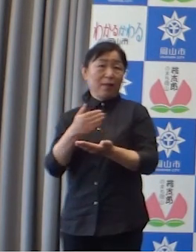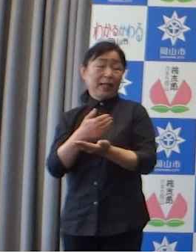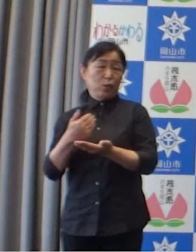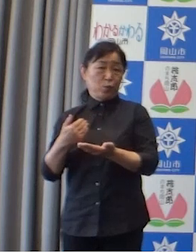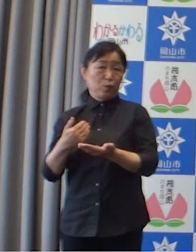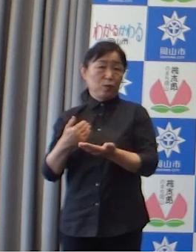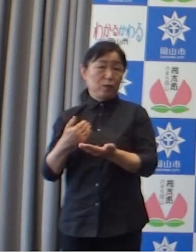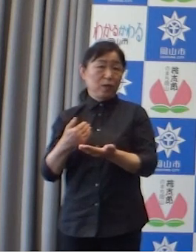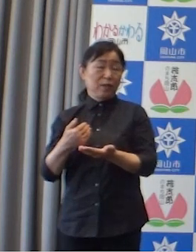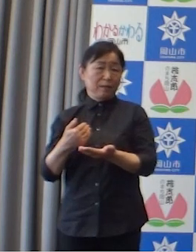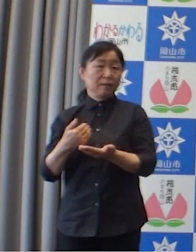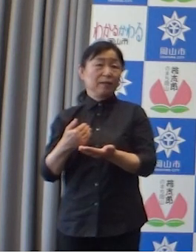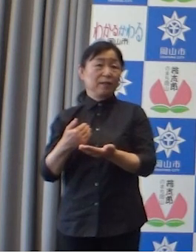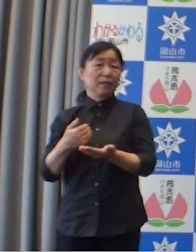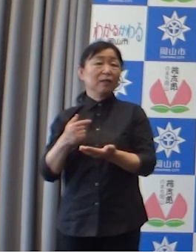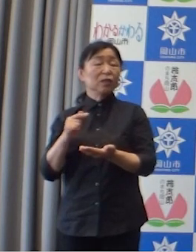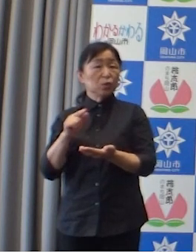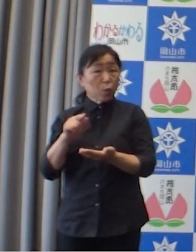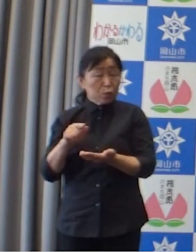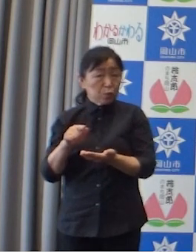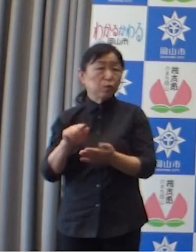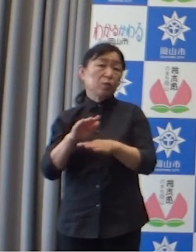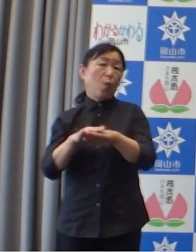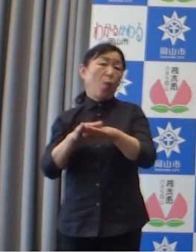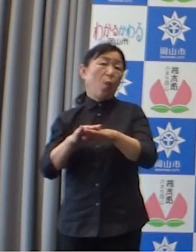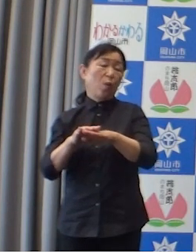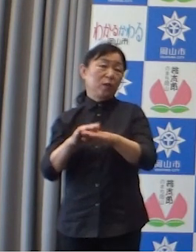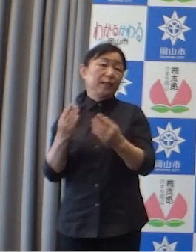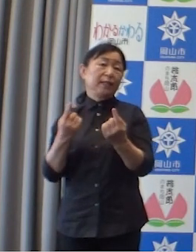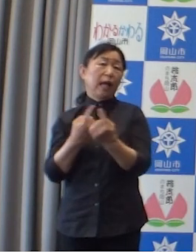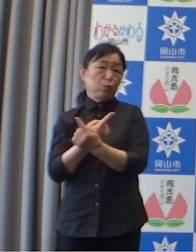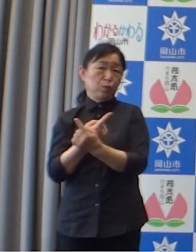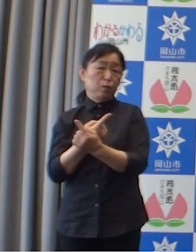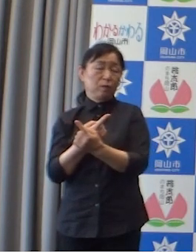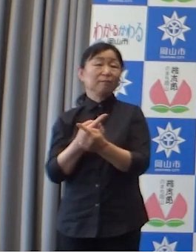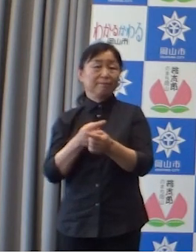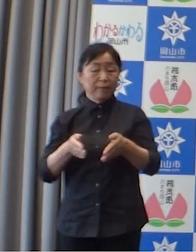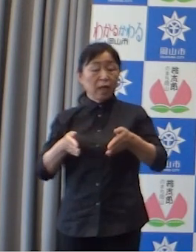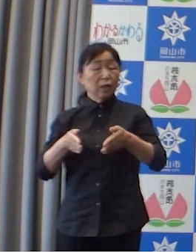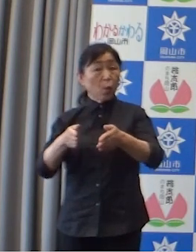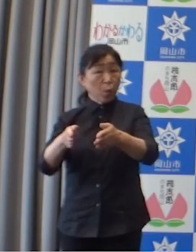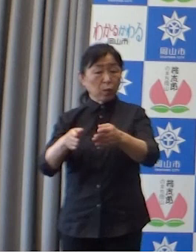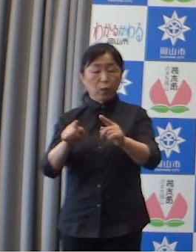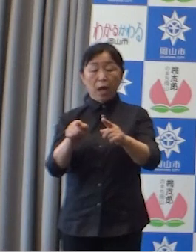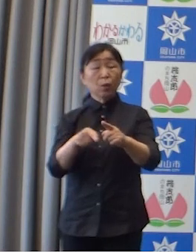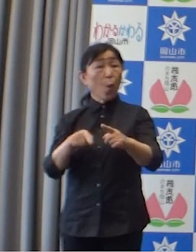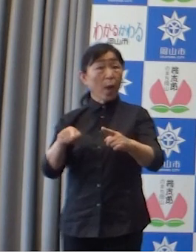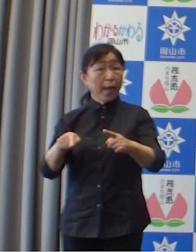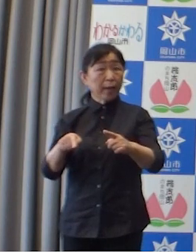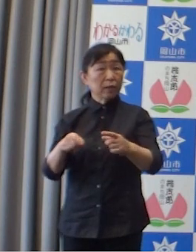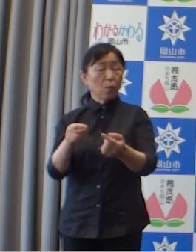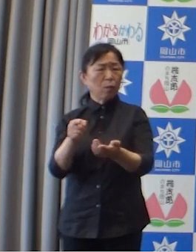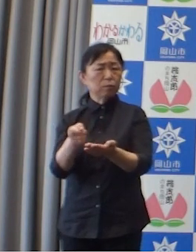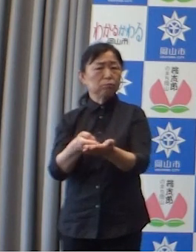てくる、そんなことになっていくんではないかと。まあ、道路損傷、公園損傷